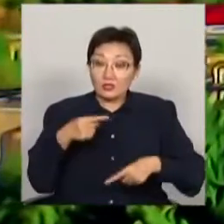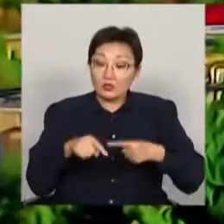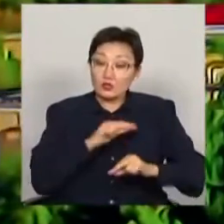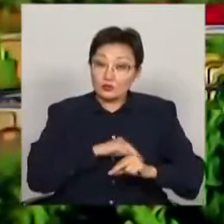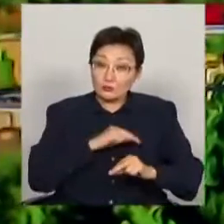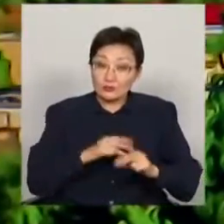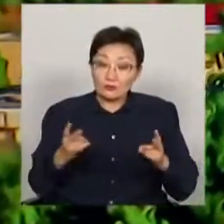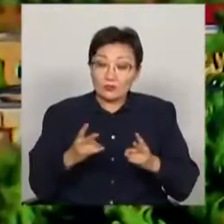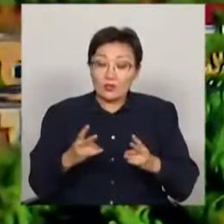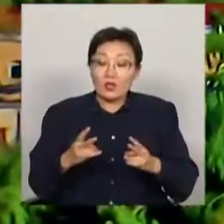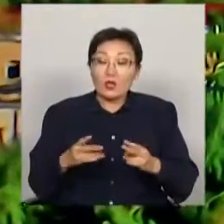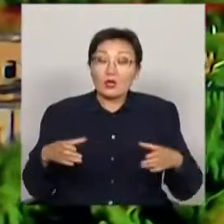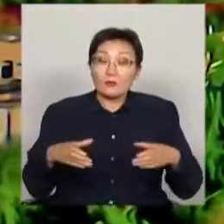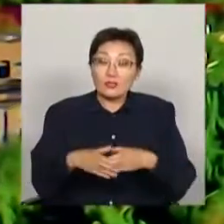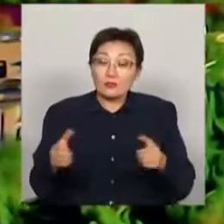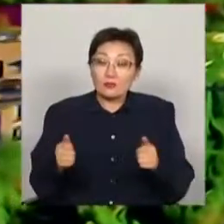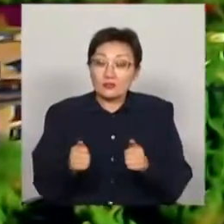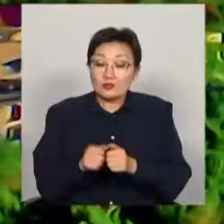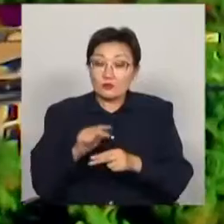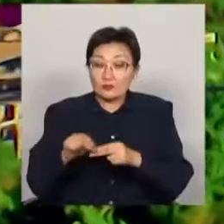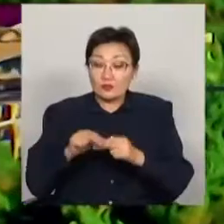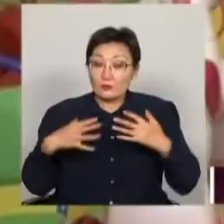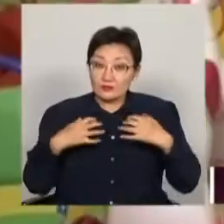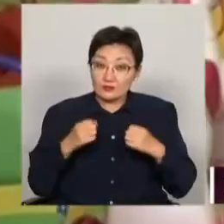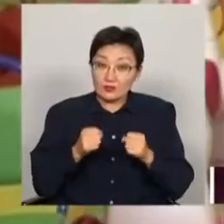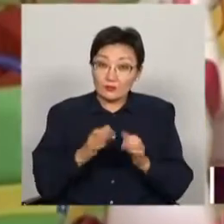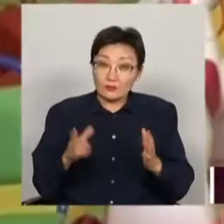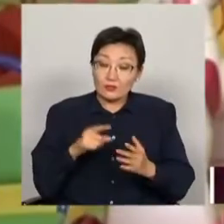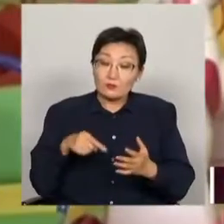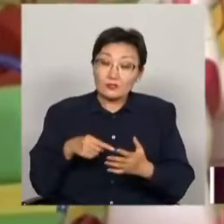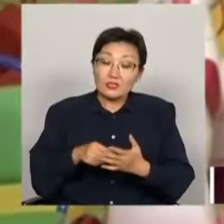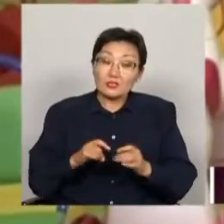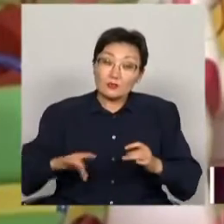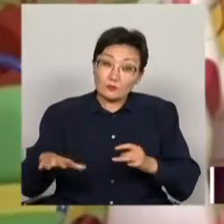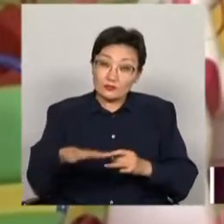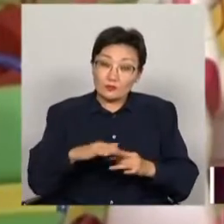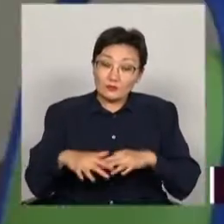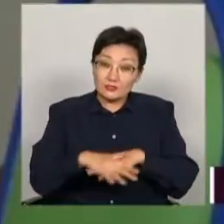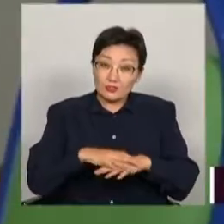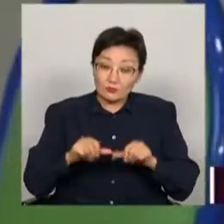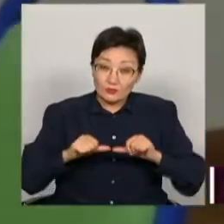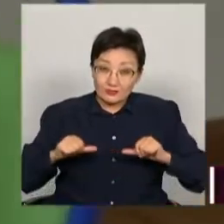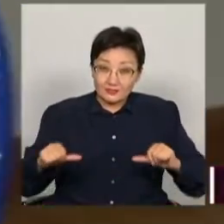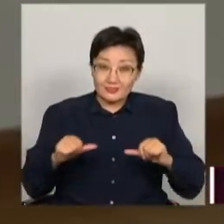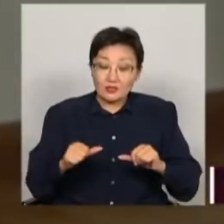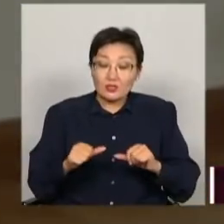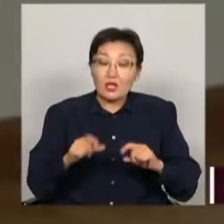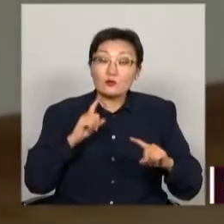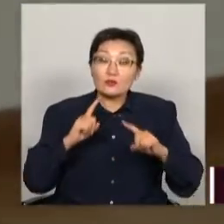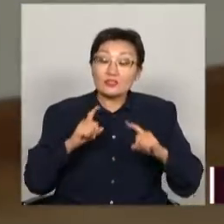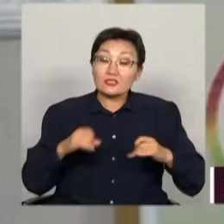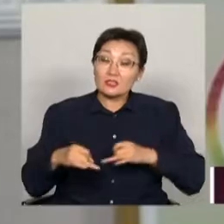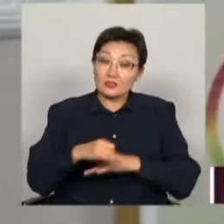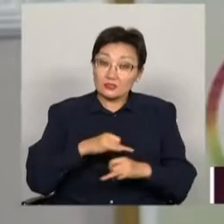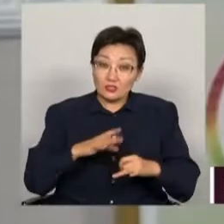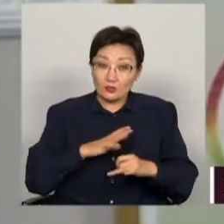Аманат партиясы жанындағы білім беру және денсаулық сақтау мәселелері жөніндегі республикалық қоғамдық кеңестің кезекті отырысында